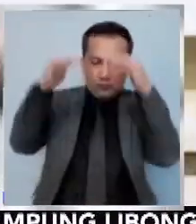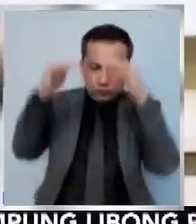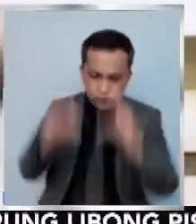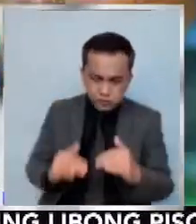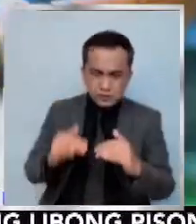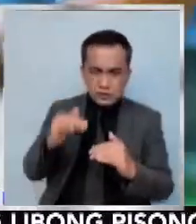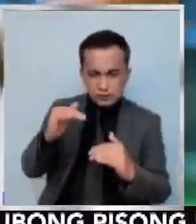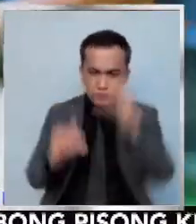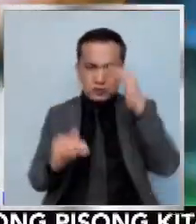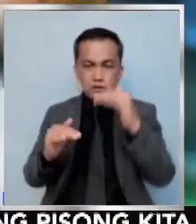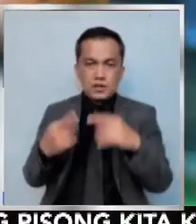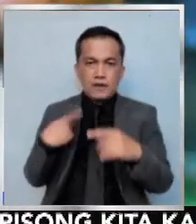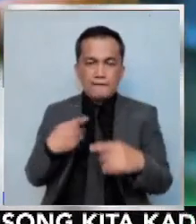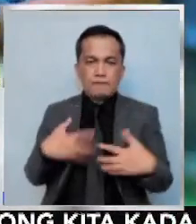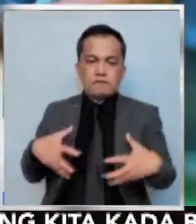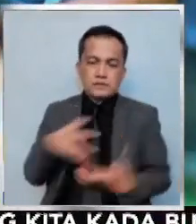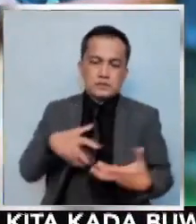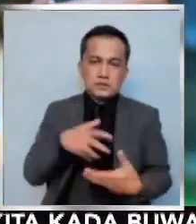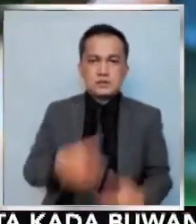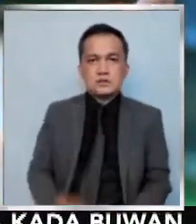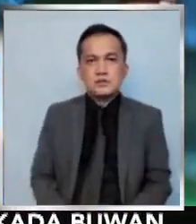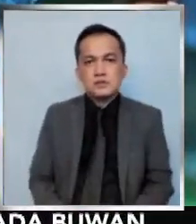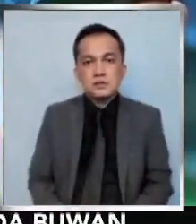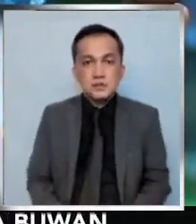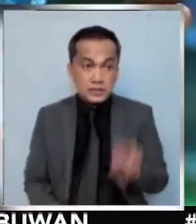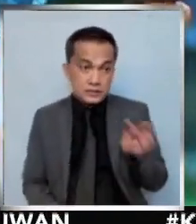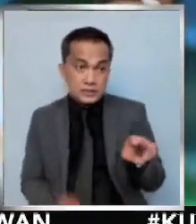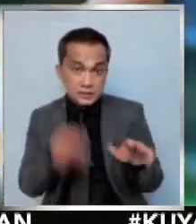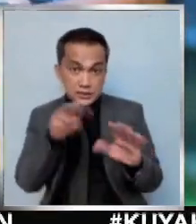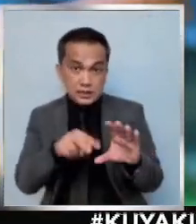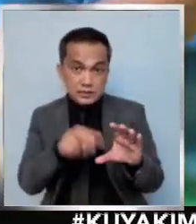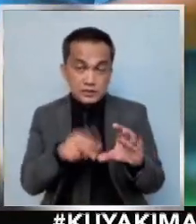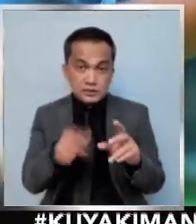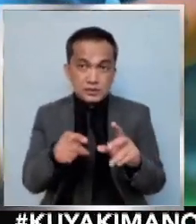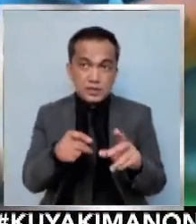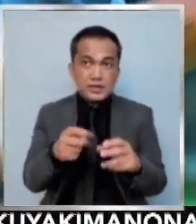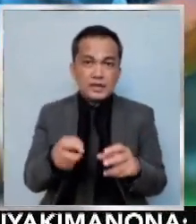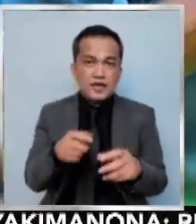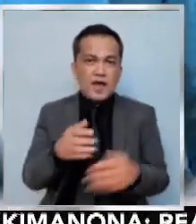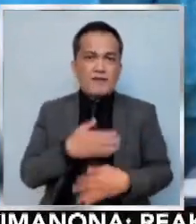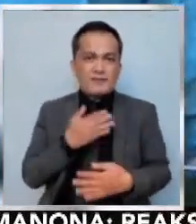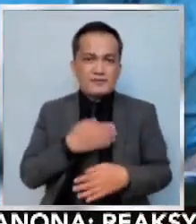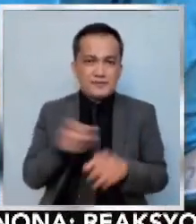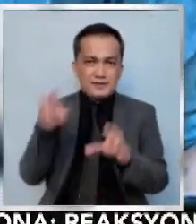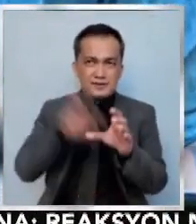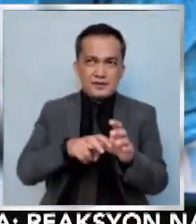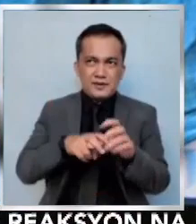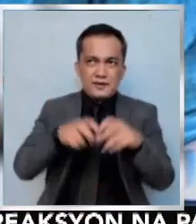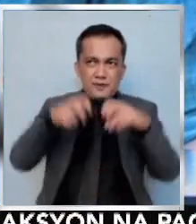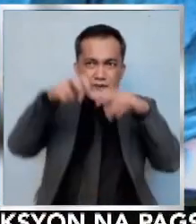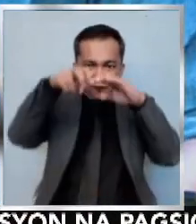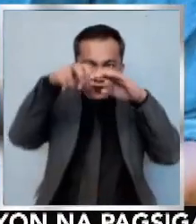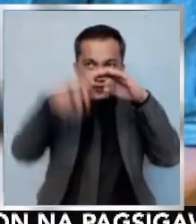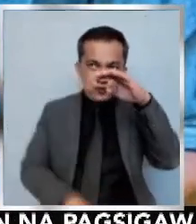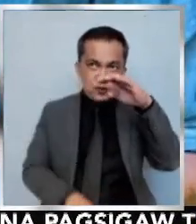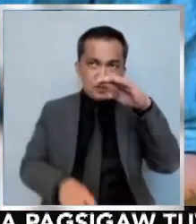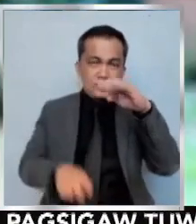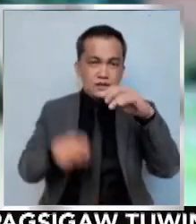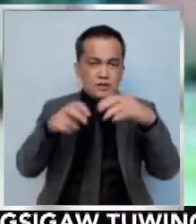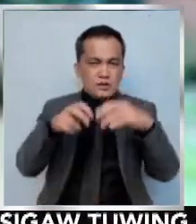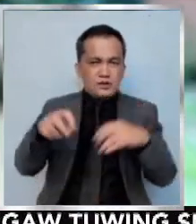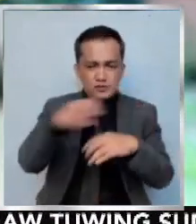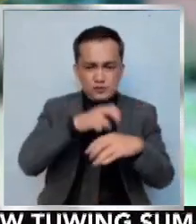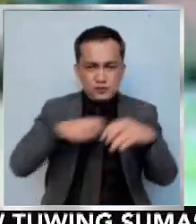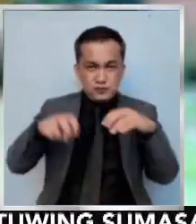yung kalamnan. Ang nakikita sa video ay isang uri ng amusement ride na kung tawagin ay free fall ride na sumikat sa Amerika at sa Canada noong 1990s.